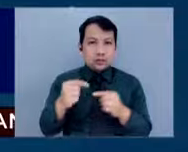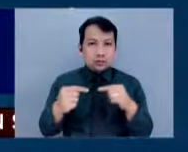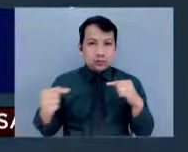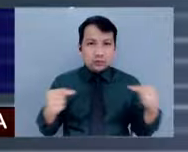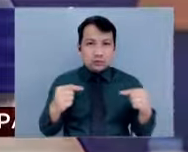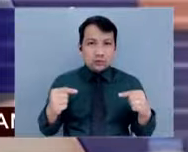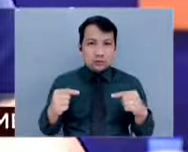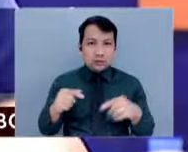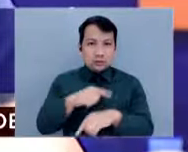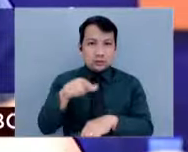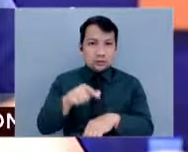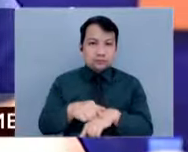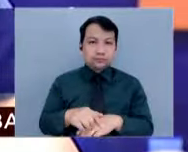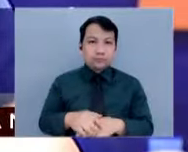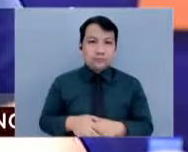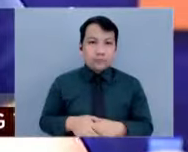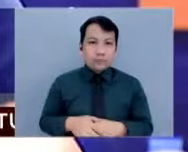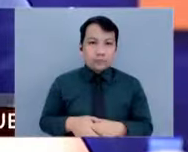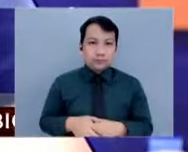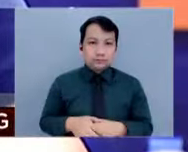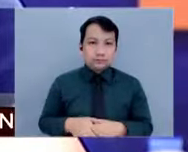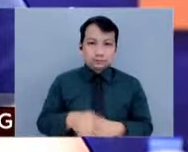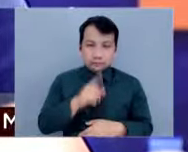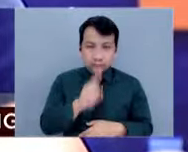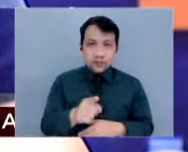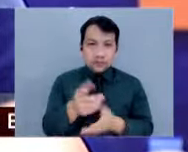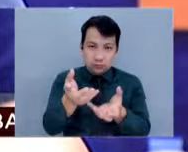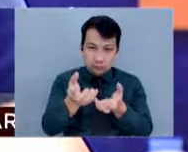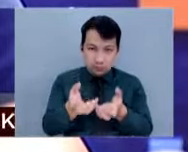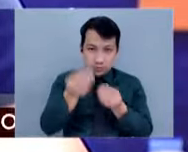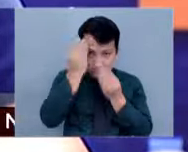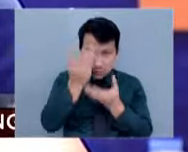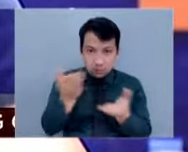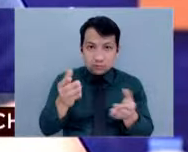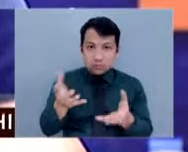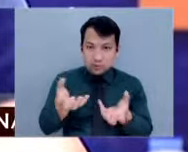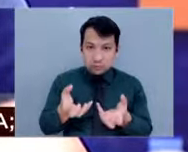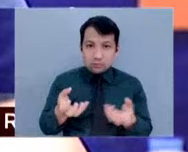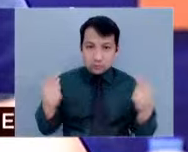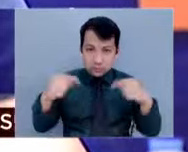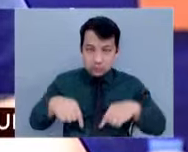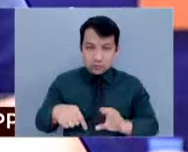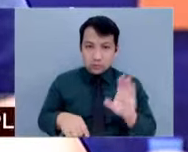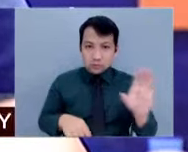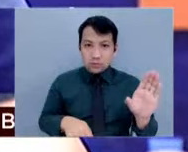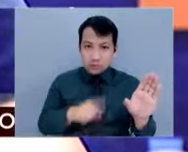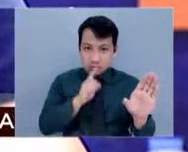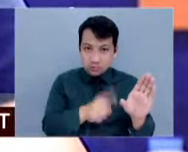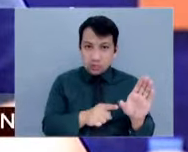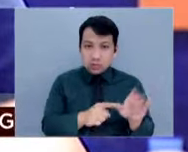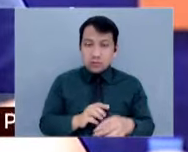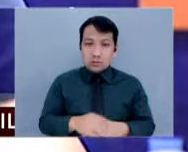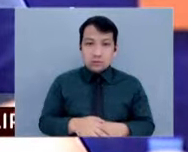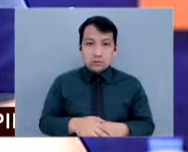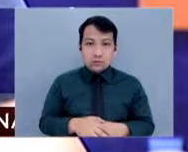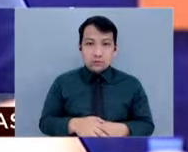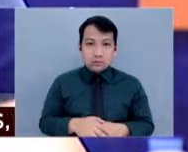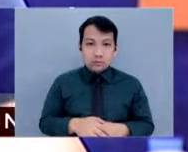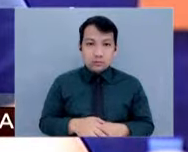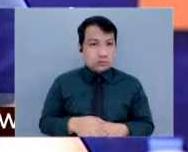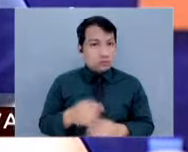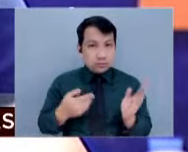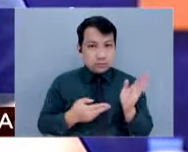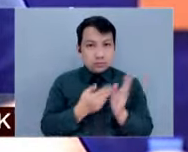teritoryo. Kung talagang gusto nila, kung talaga siguro, hindi sila natatakot